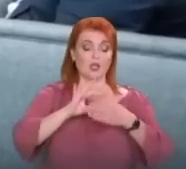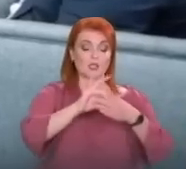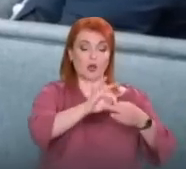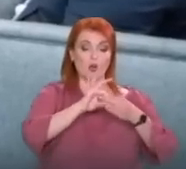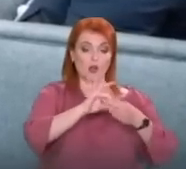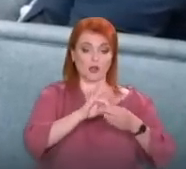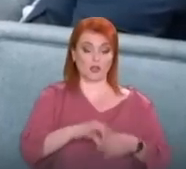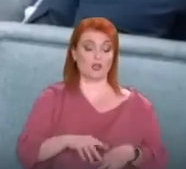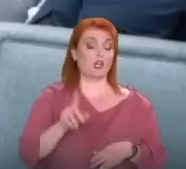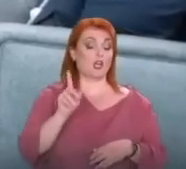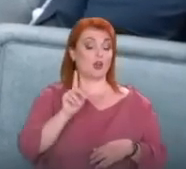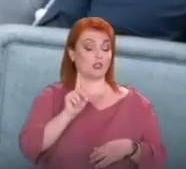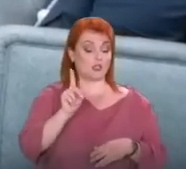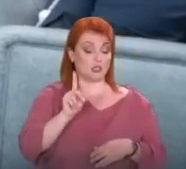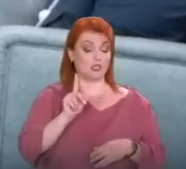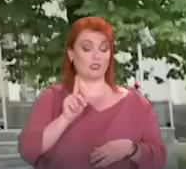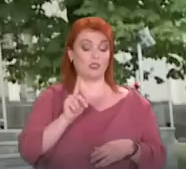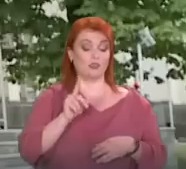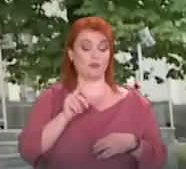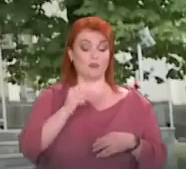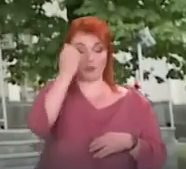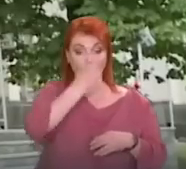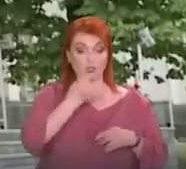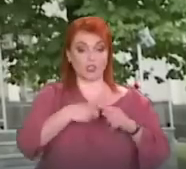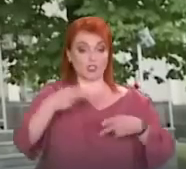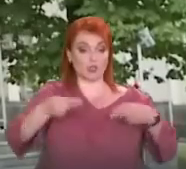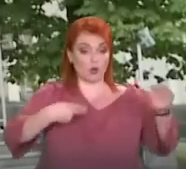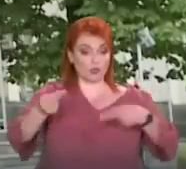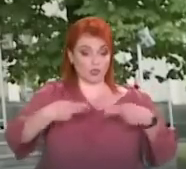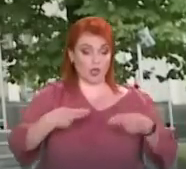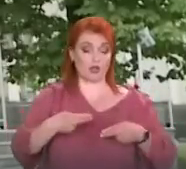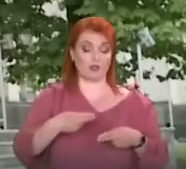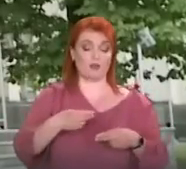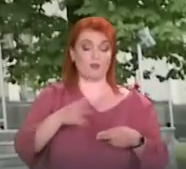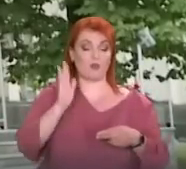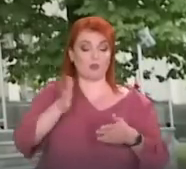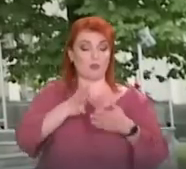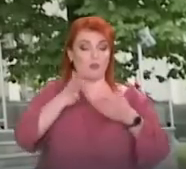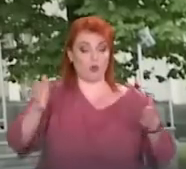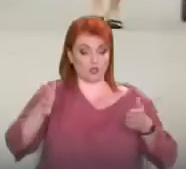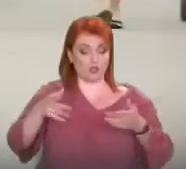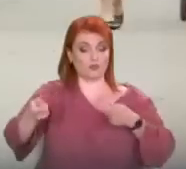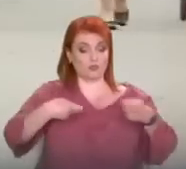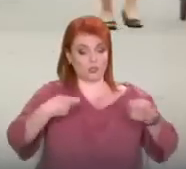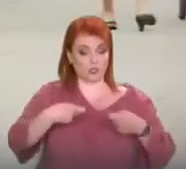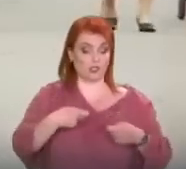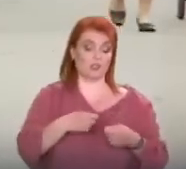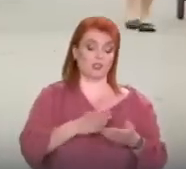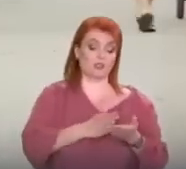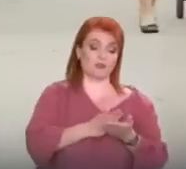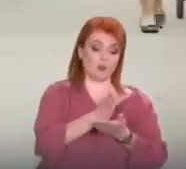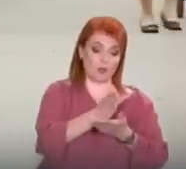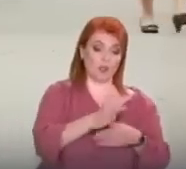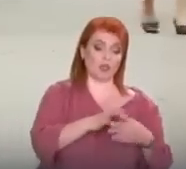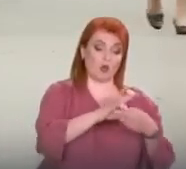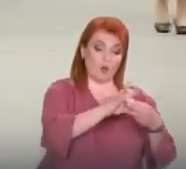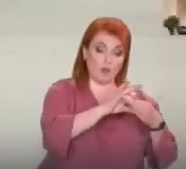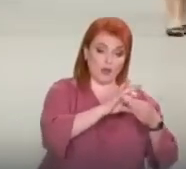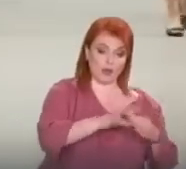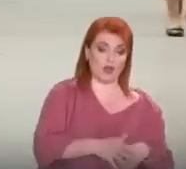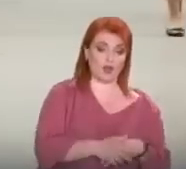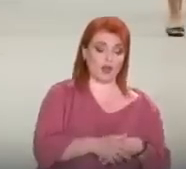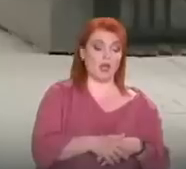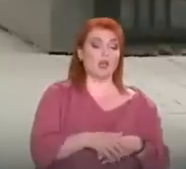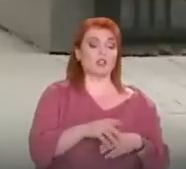Republica Moldova mai mult comerț și investiții. Prim-ministrii au trecut în revistă principalele domenii de cooperare și s-au pronunțat pentru